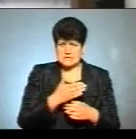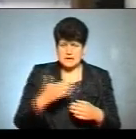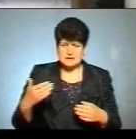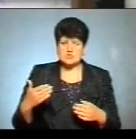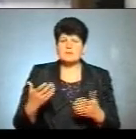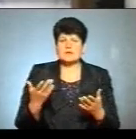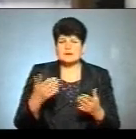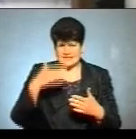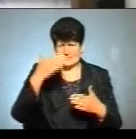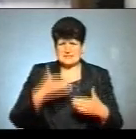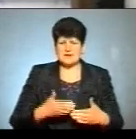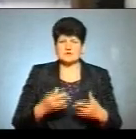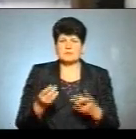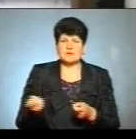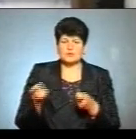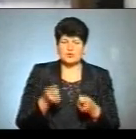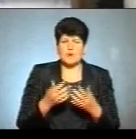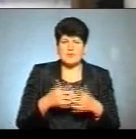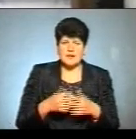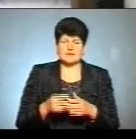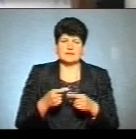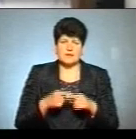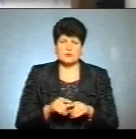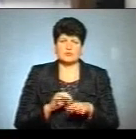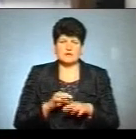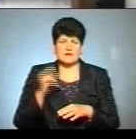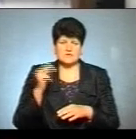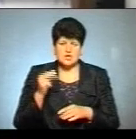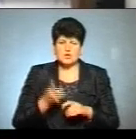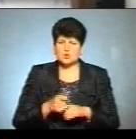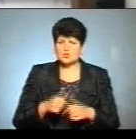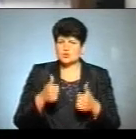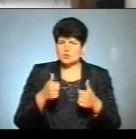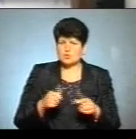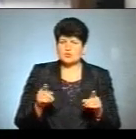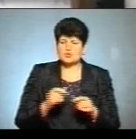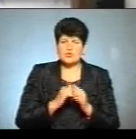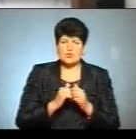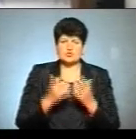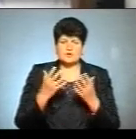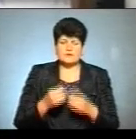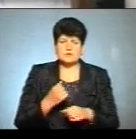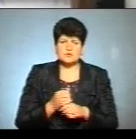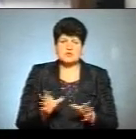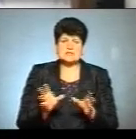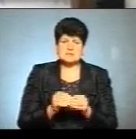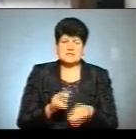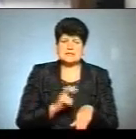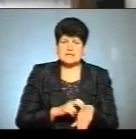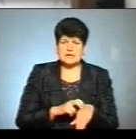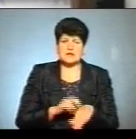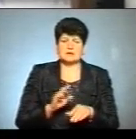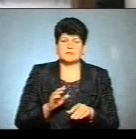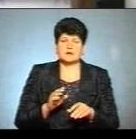екрани, придбають необхідне обладнання, техніку, проходять навчання. І дуже добре, що кожного дня вони працюють спільно з